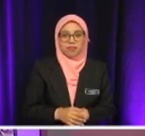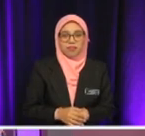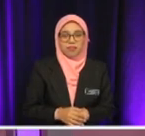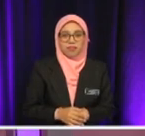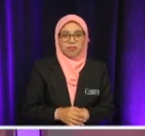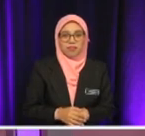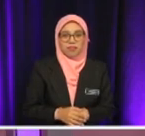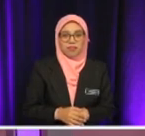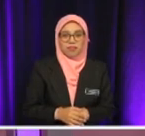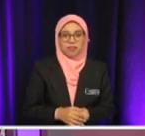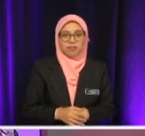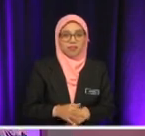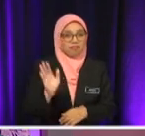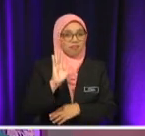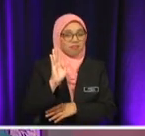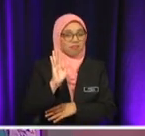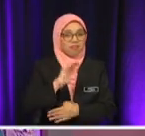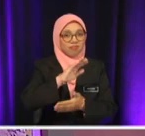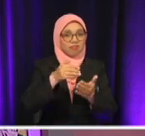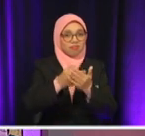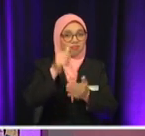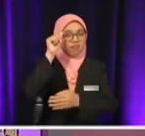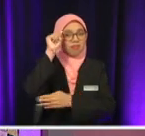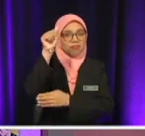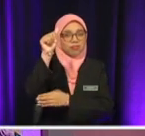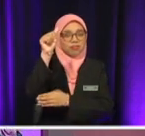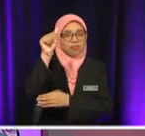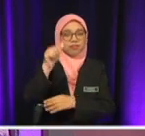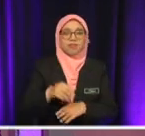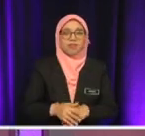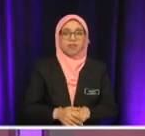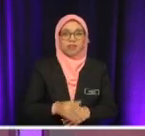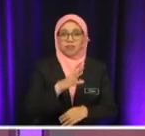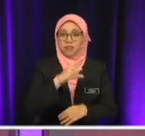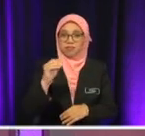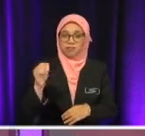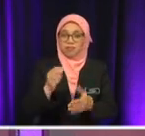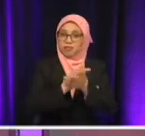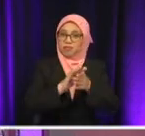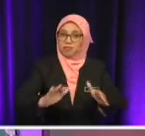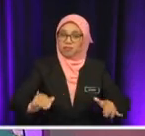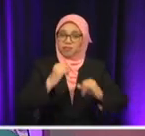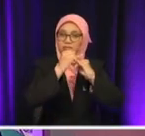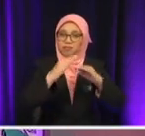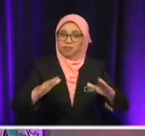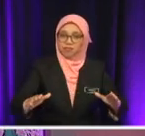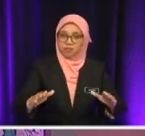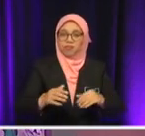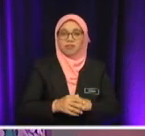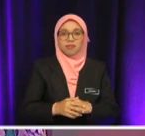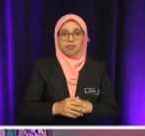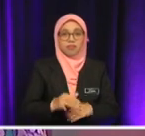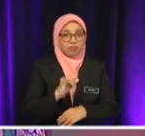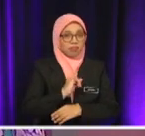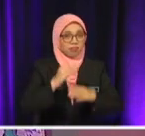Baik. Hai semua, Assalamualaikum warahmatullahi wabarakatuh dan selamat sejahtera. Baik, saya Cikgu